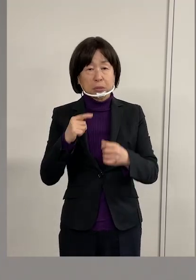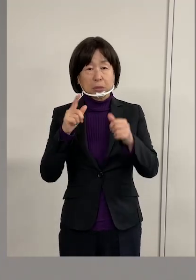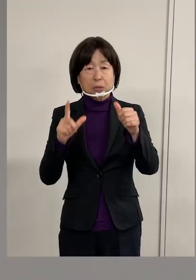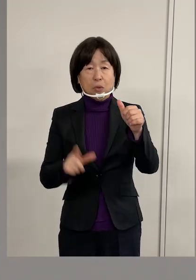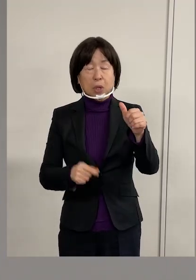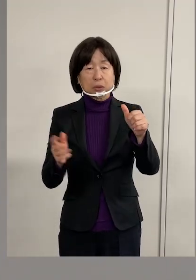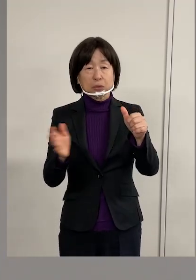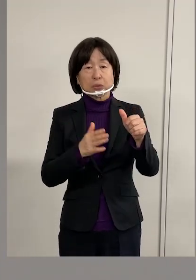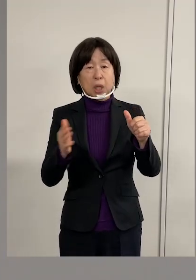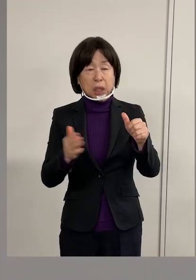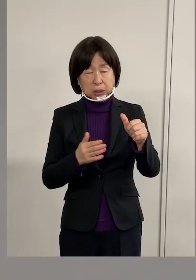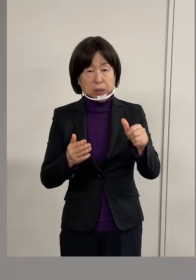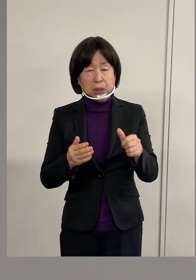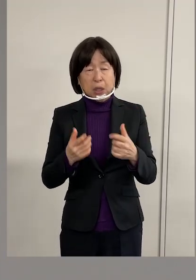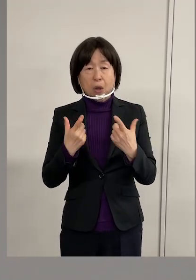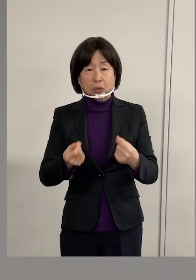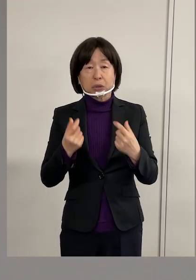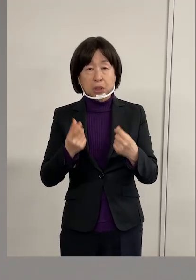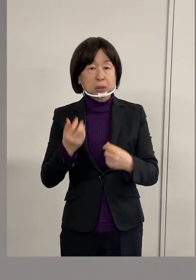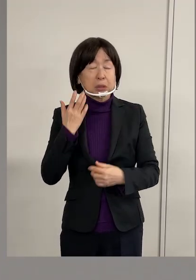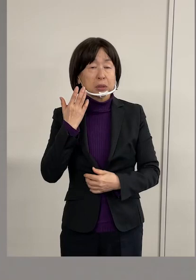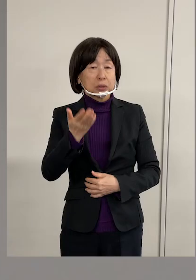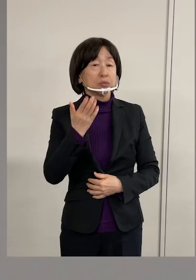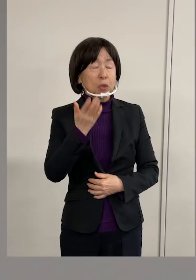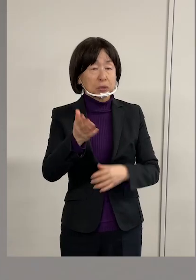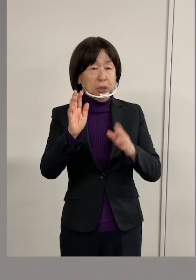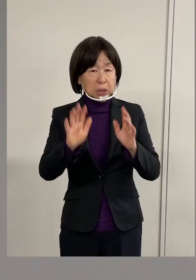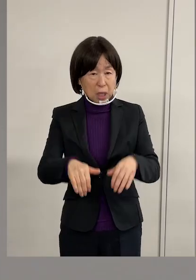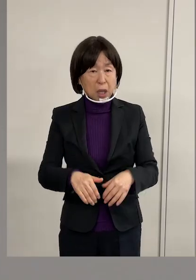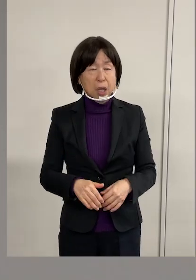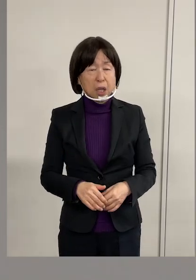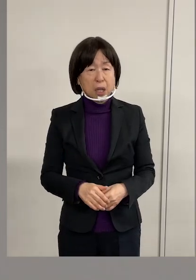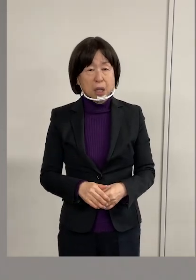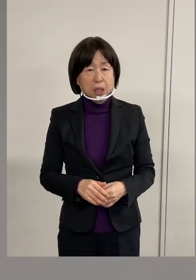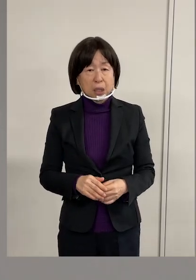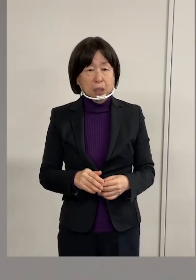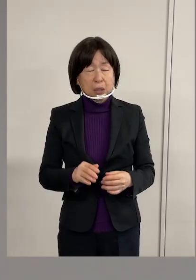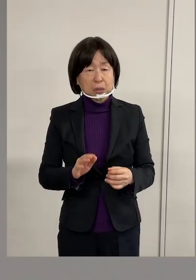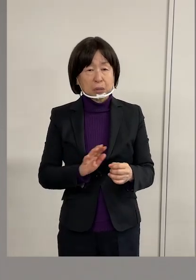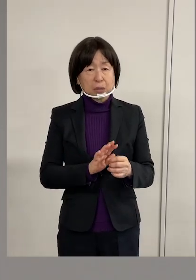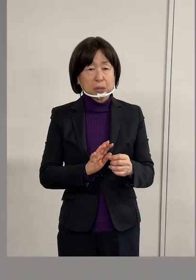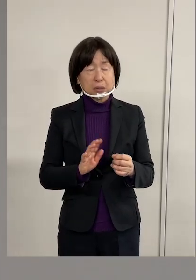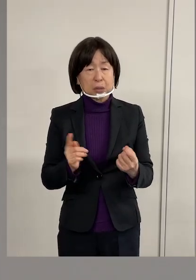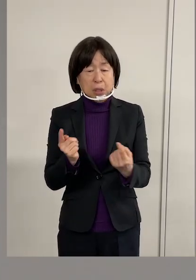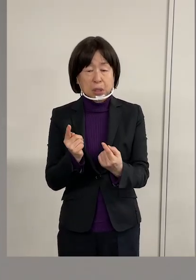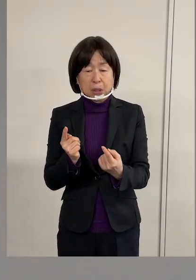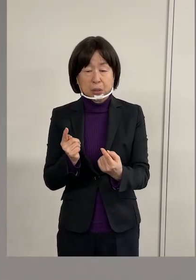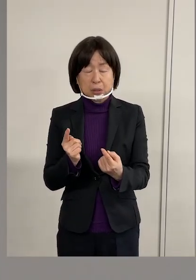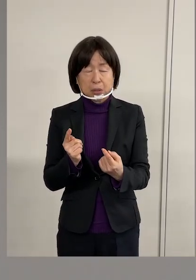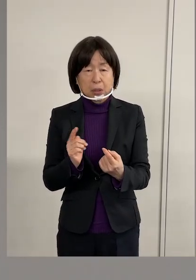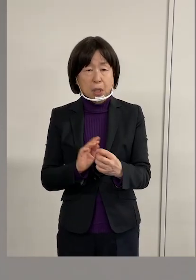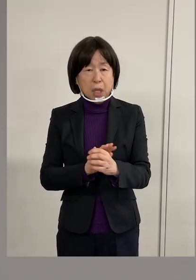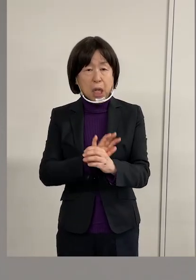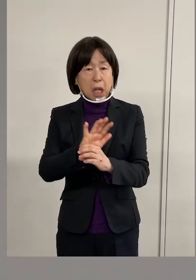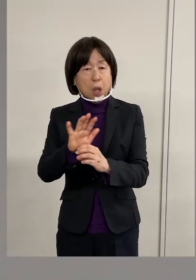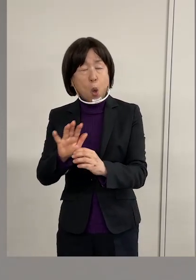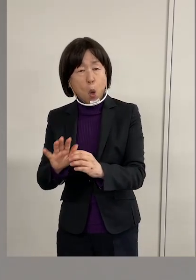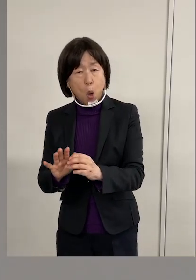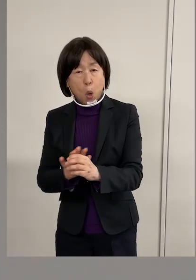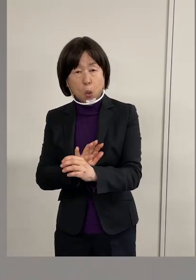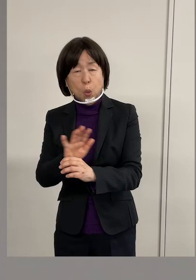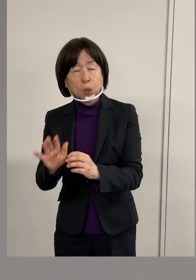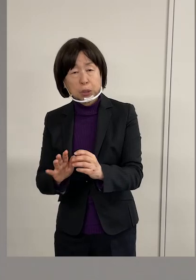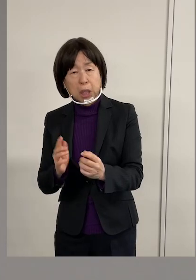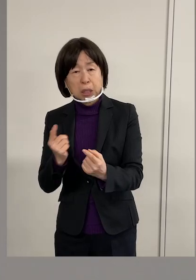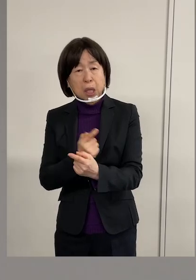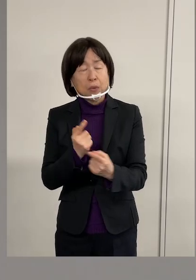ゆるその今おっしゃったような変異の恐れというところを理由に挙げられて、慎重にするべきだというどちらかというそういうご意見